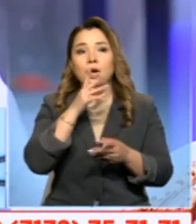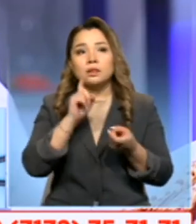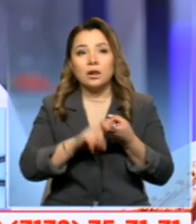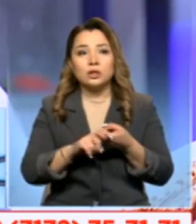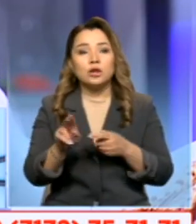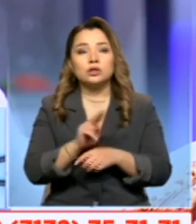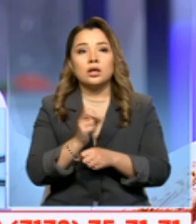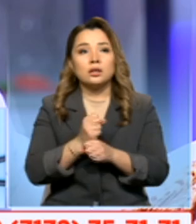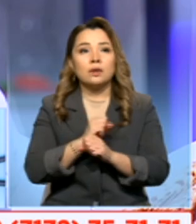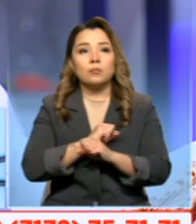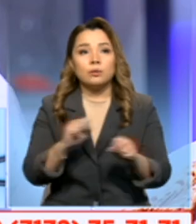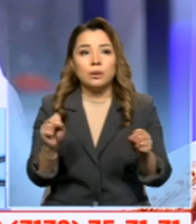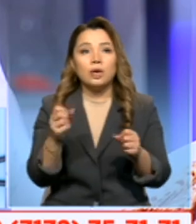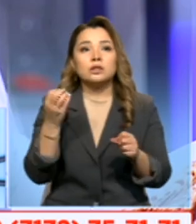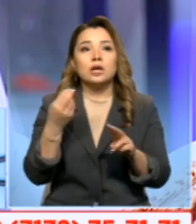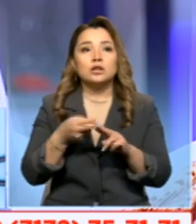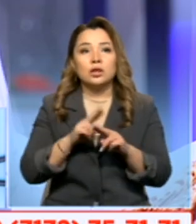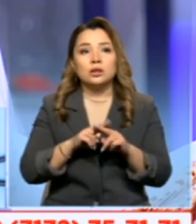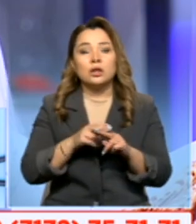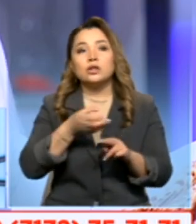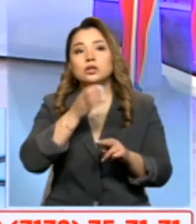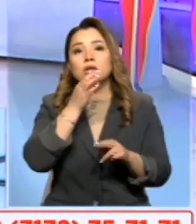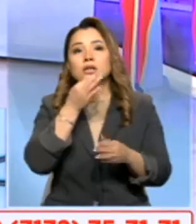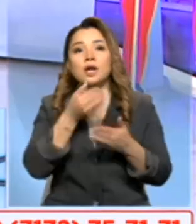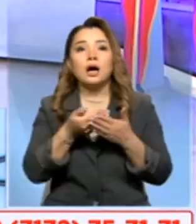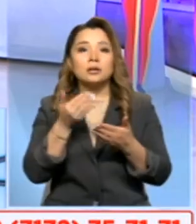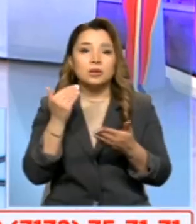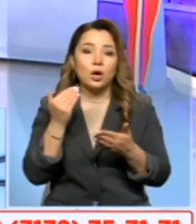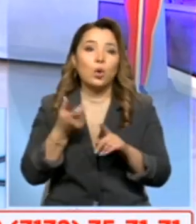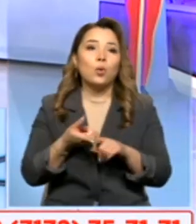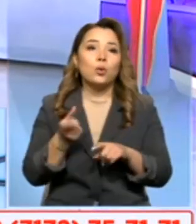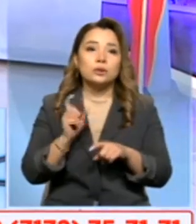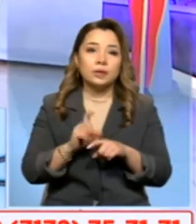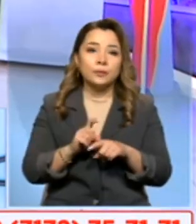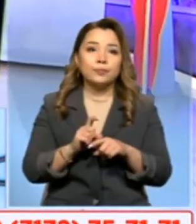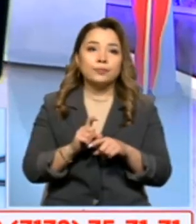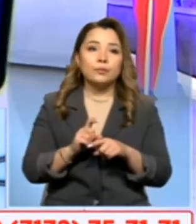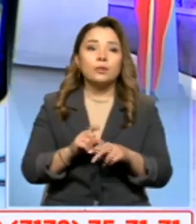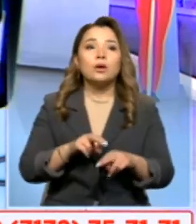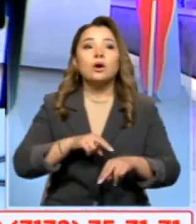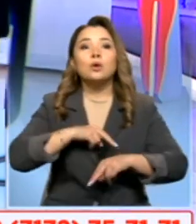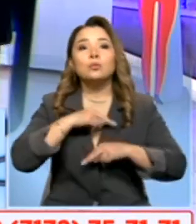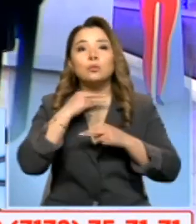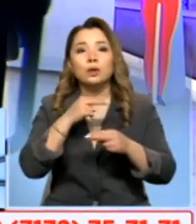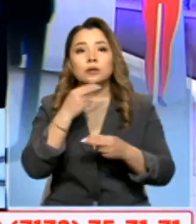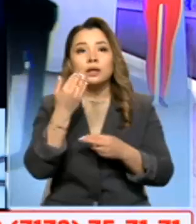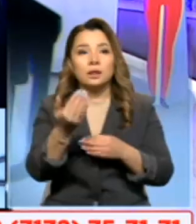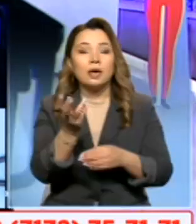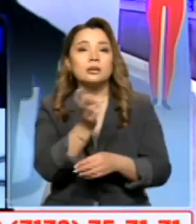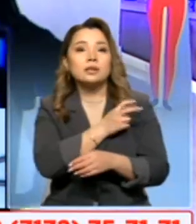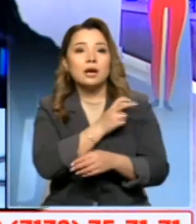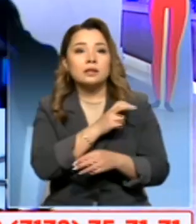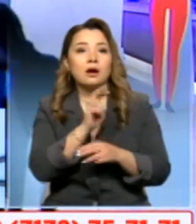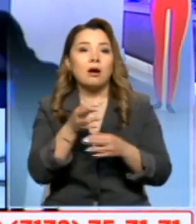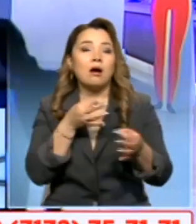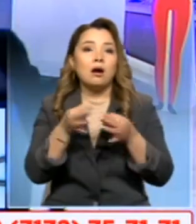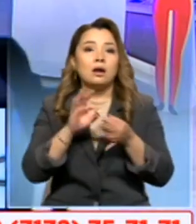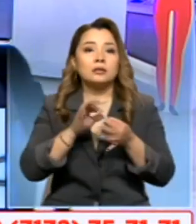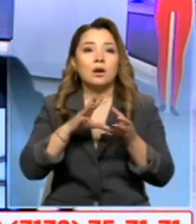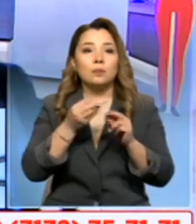оны жасамаймыз. И және ішердің алдында өте мұқият, сіз дәрігеріңізбен